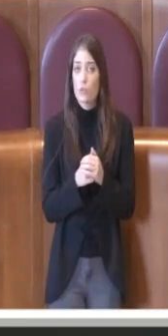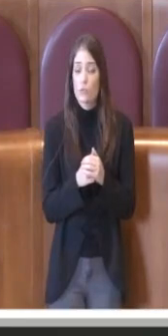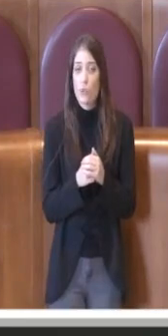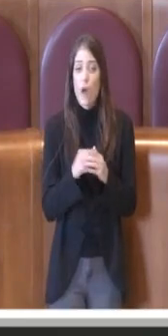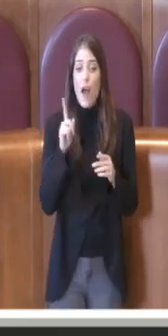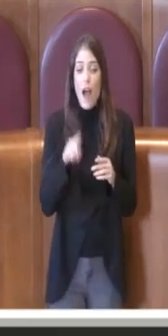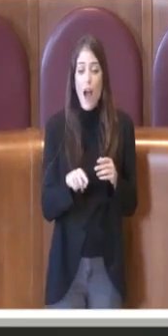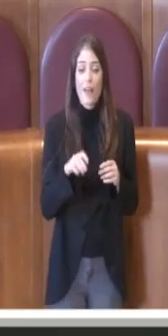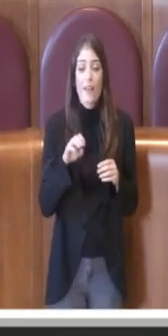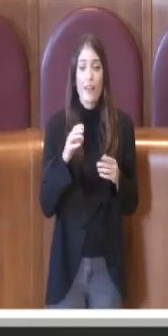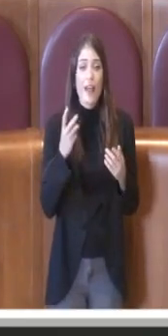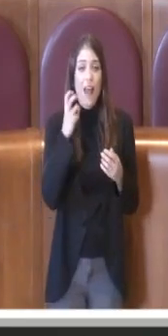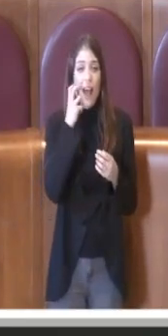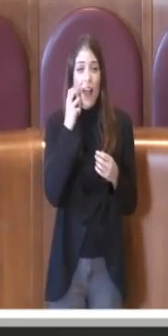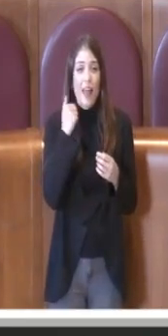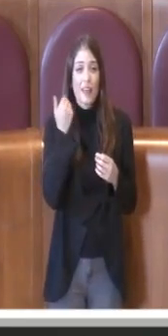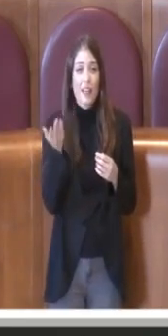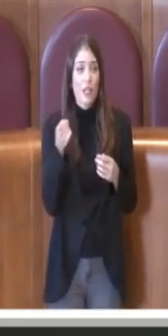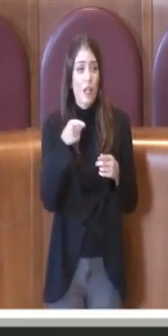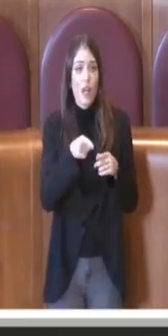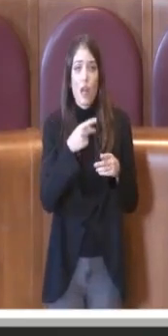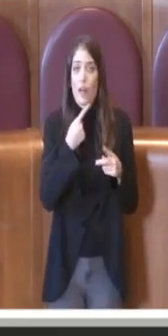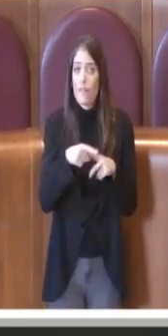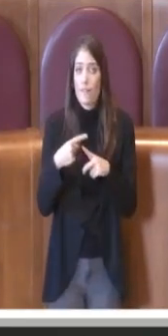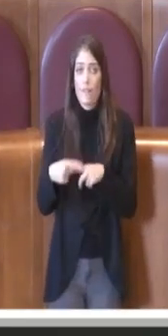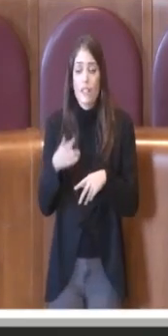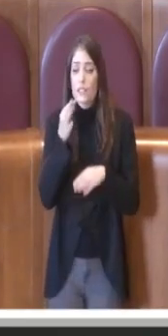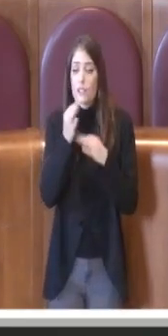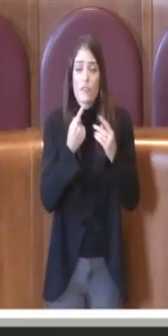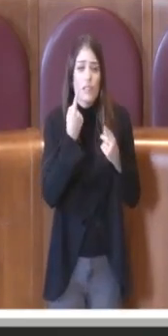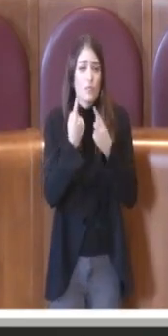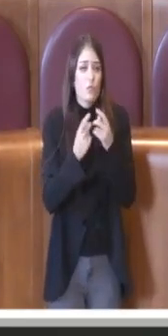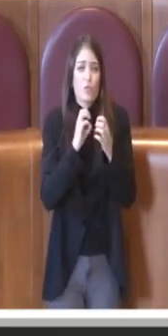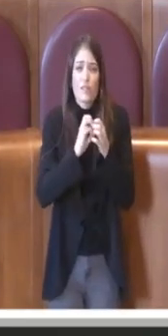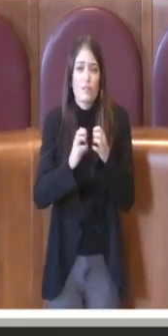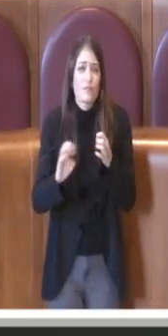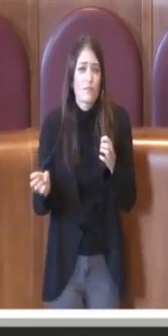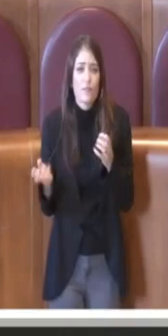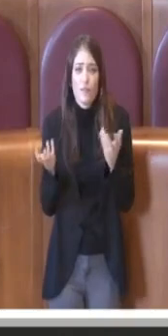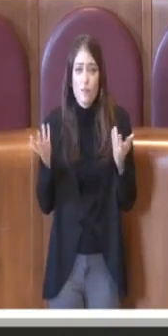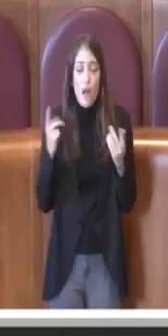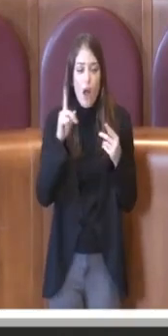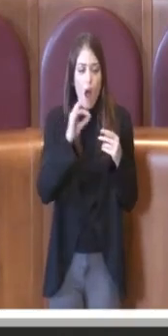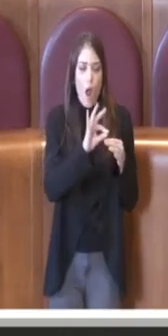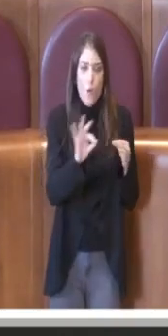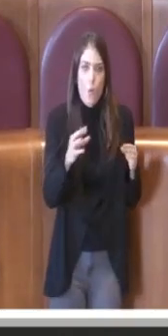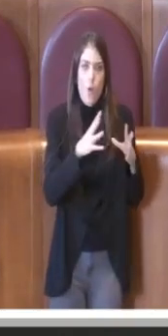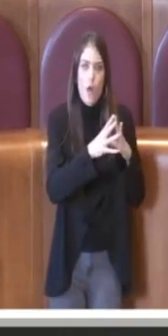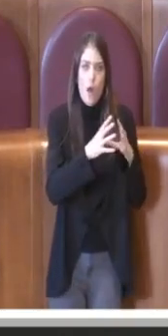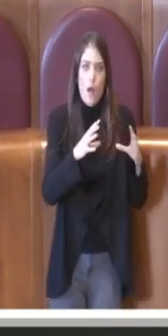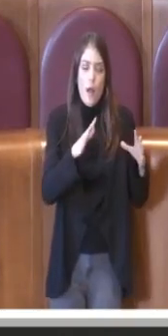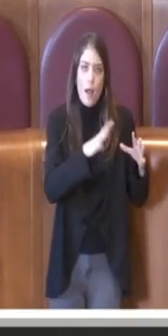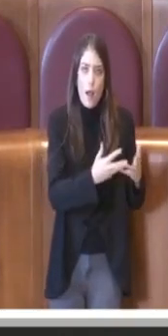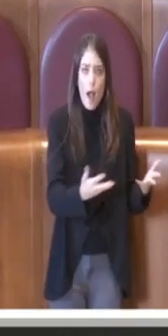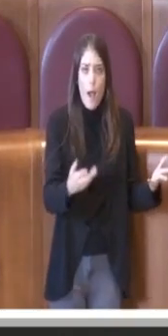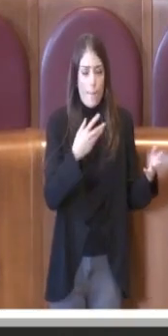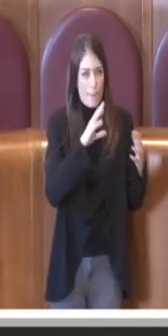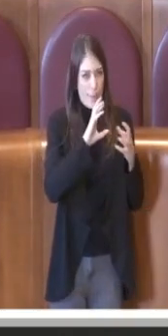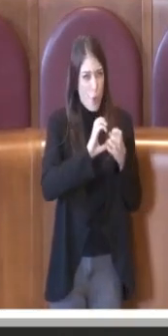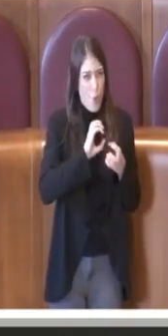le etnie, quindi sono anche diverse le situazioni. Ci sono poi campi molto complicati come Castel Romano,